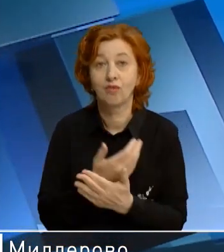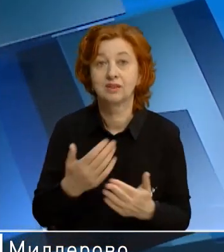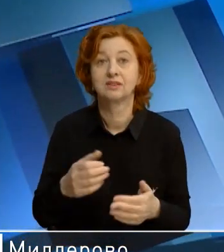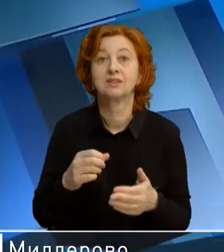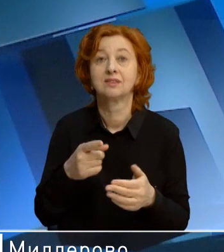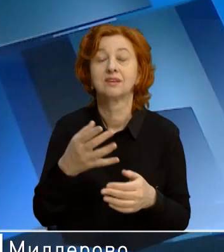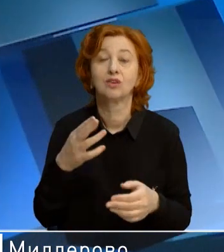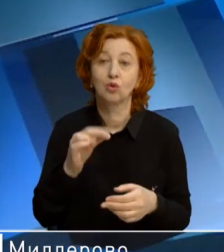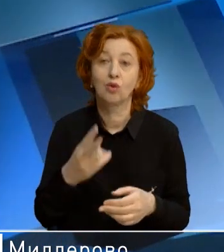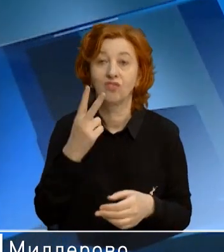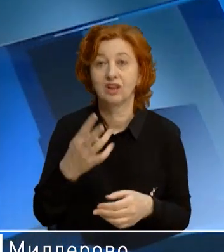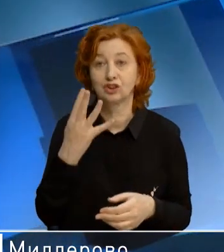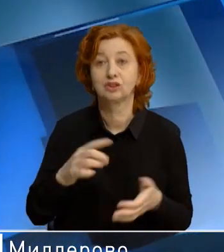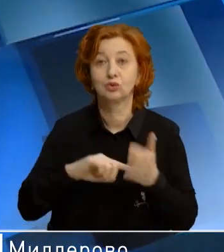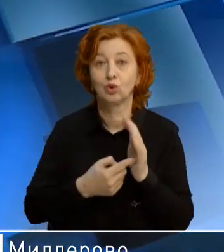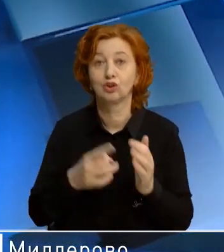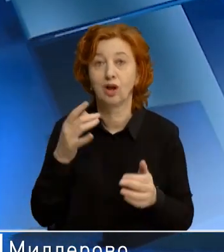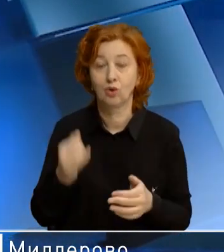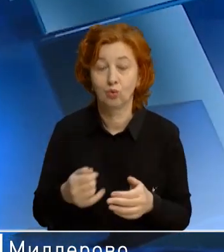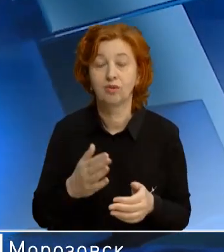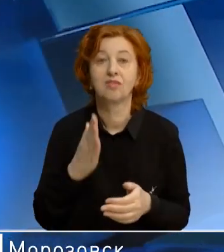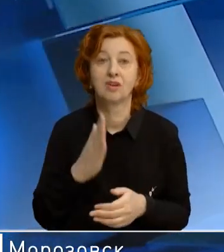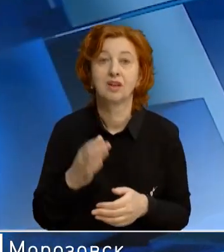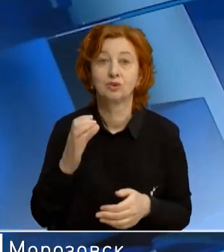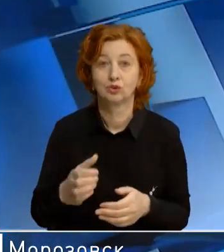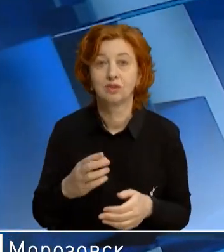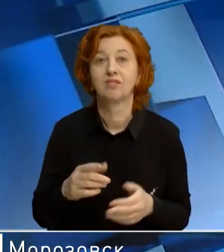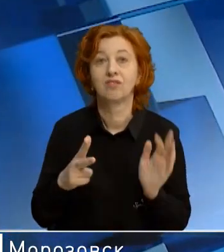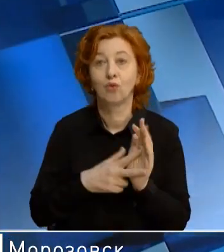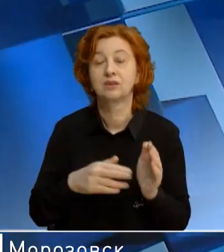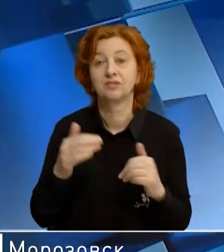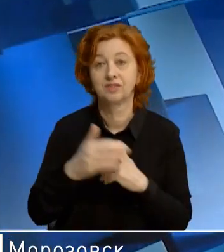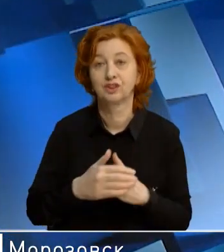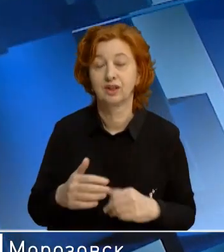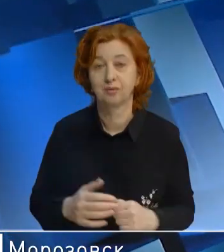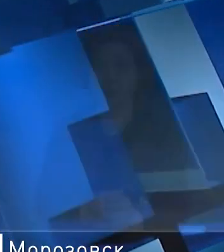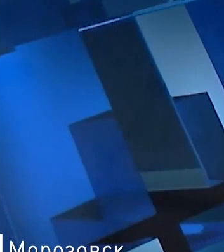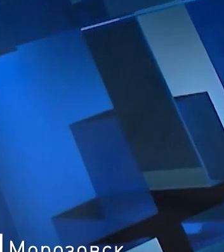сетях и на сайте don24.ru. В студии был Вартан Сюнинджанс. Увидимся в 8 вечера.